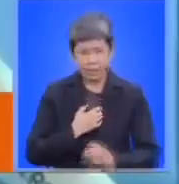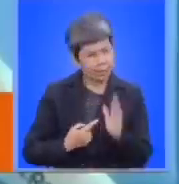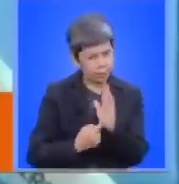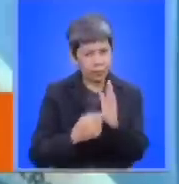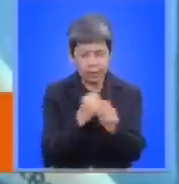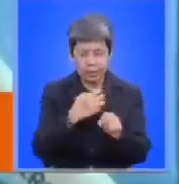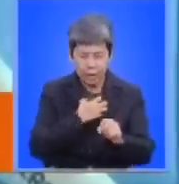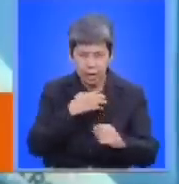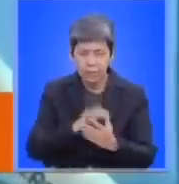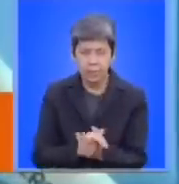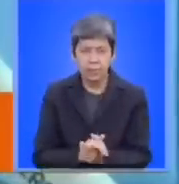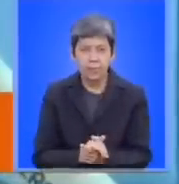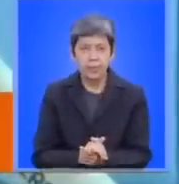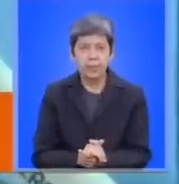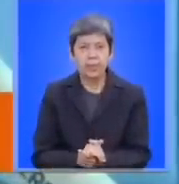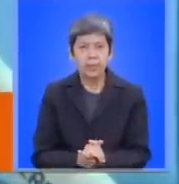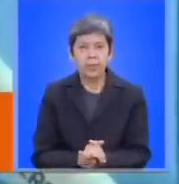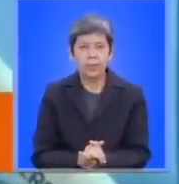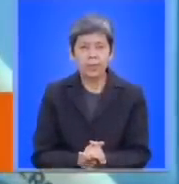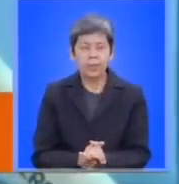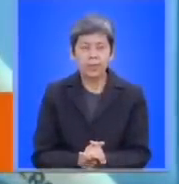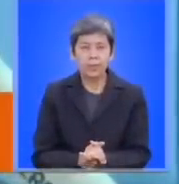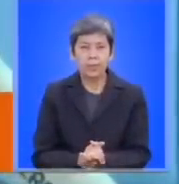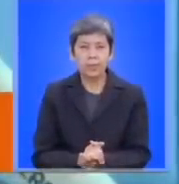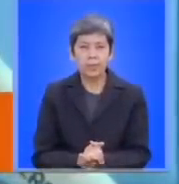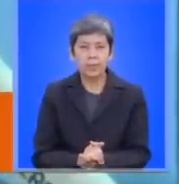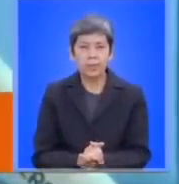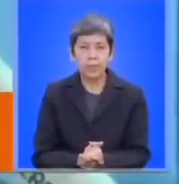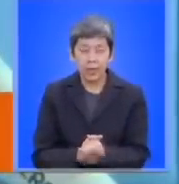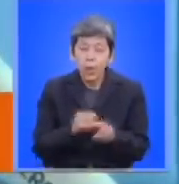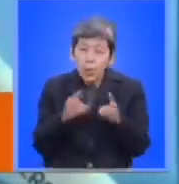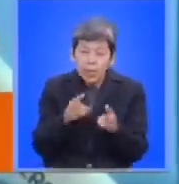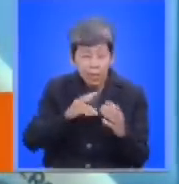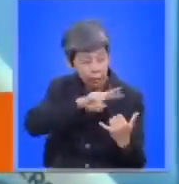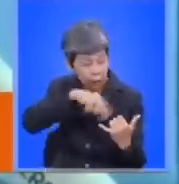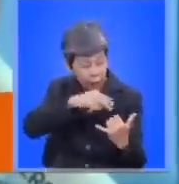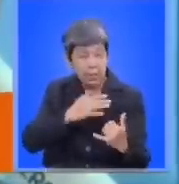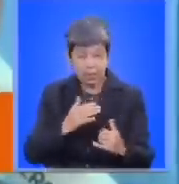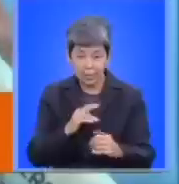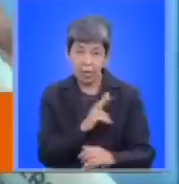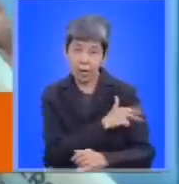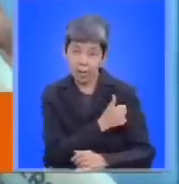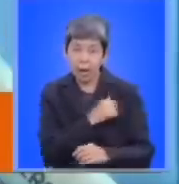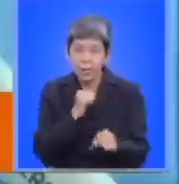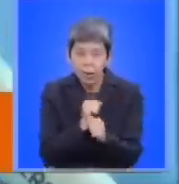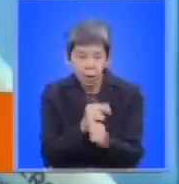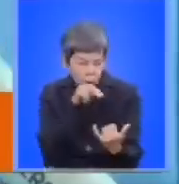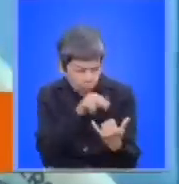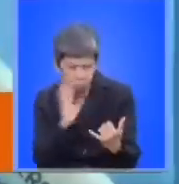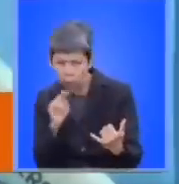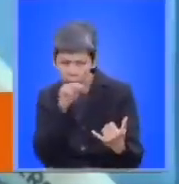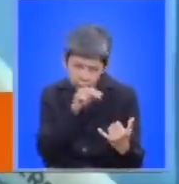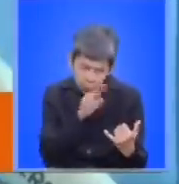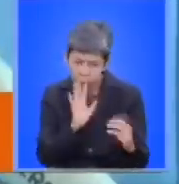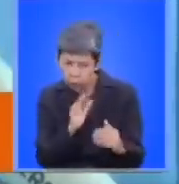ไปคือการรักษาที่เราให้ไม่ว่าจะเป็นแบบประคับประคองหรือแบ